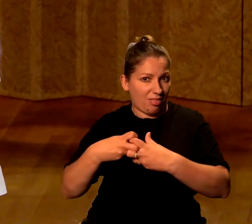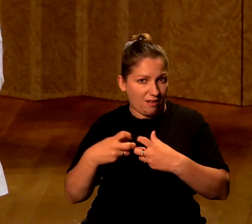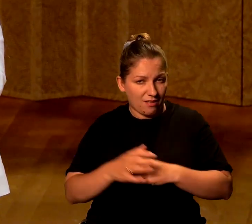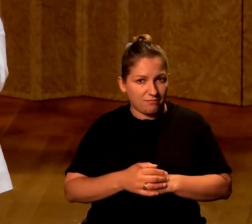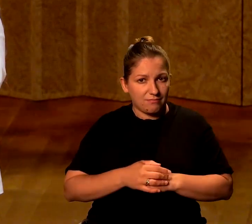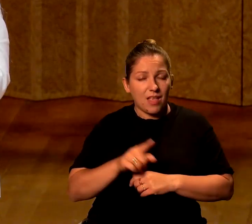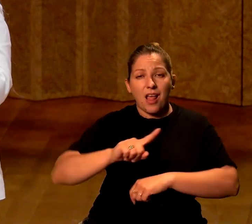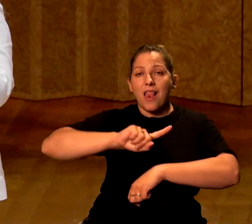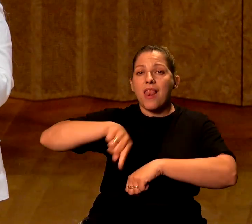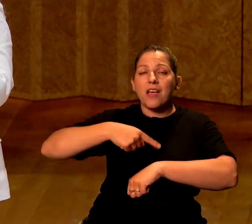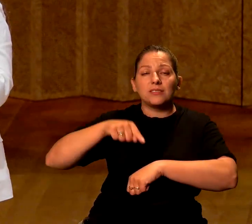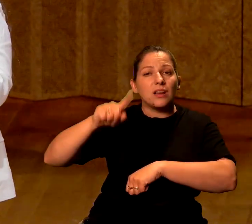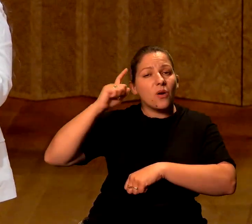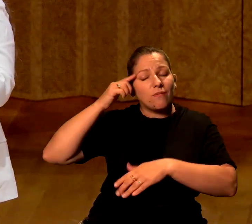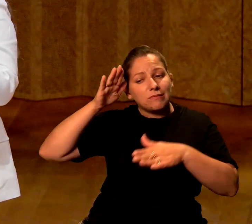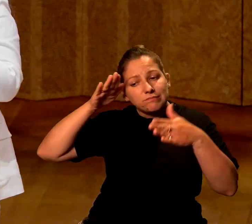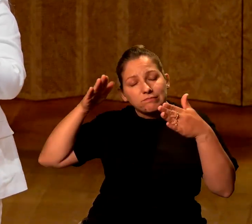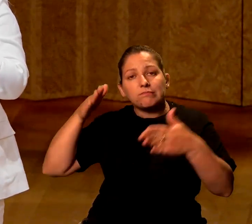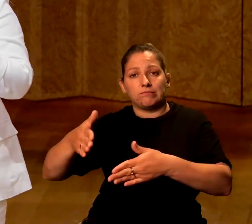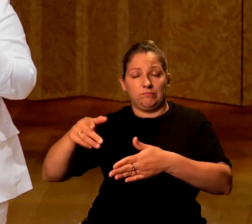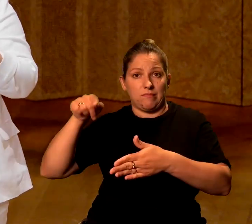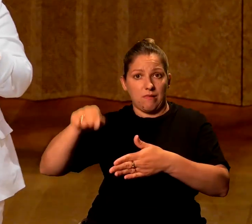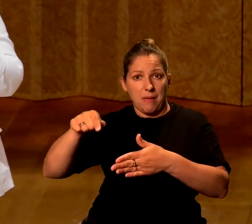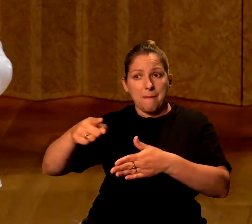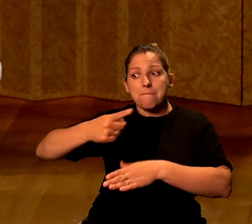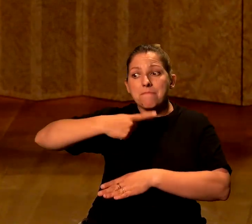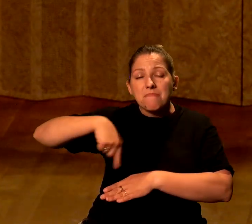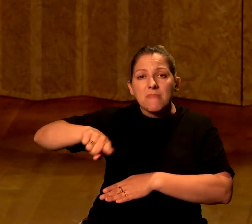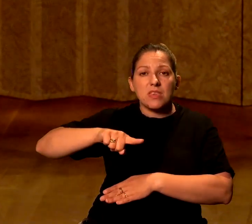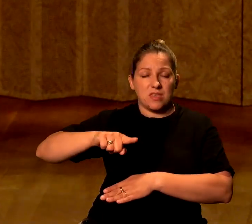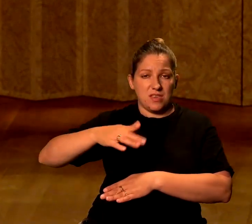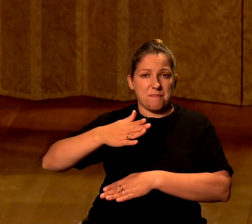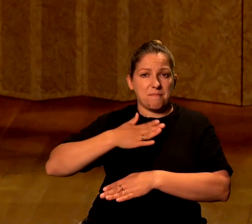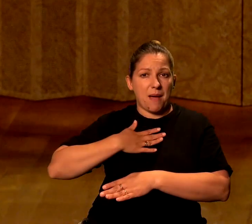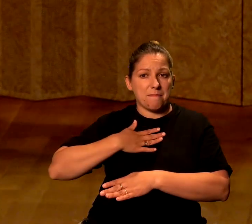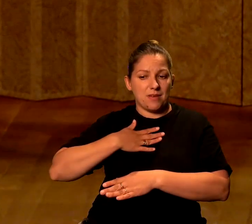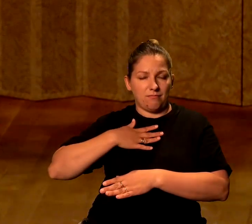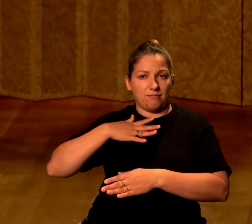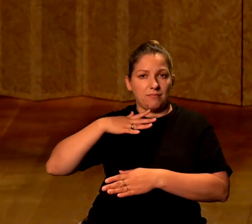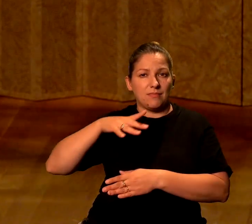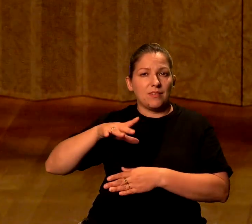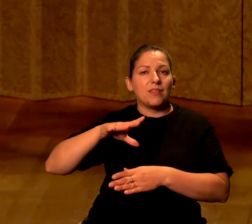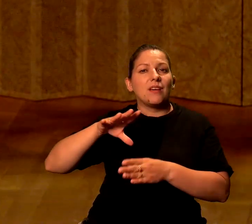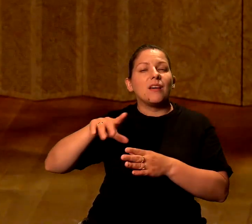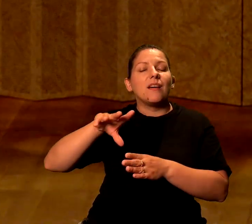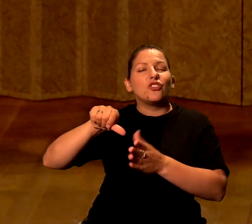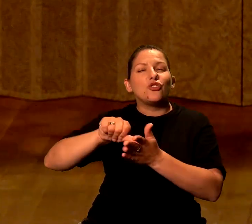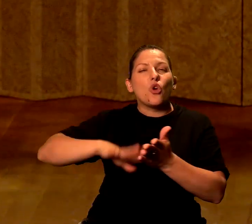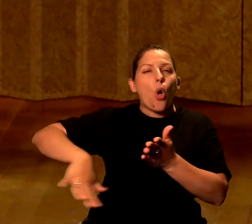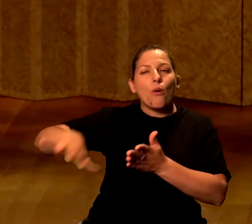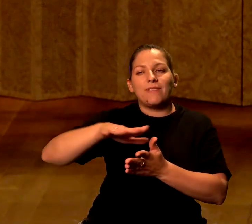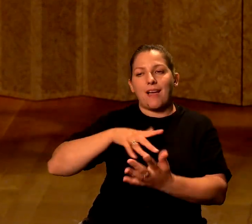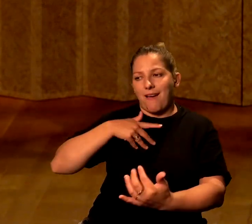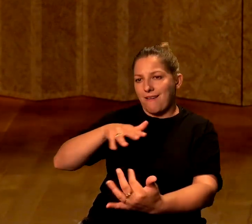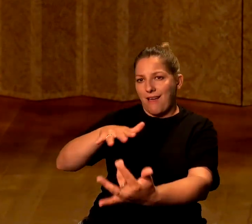lekcje mają przede wszystkim pokazać, że my mamy relacje w tych środowisku. W